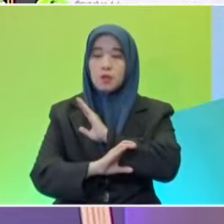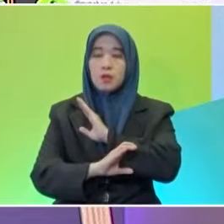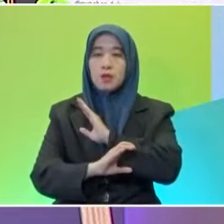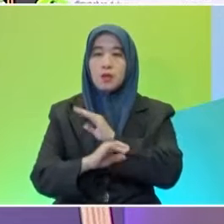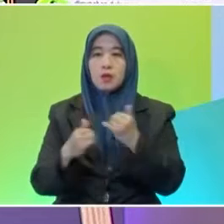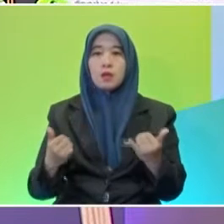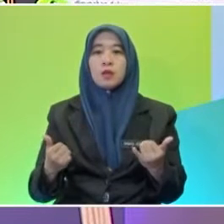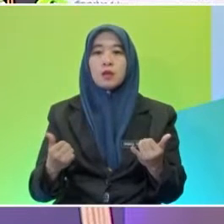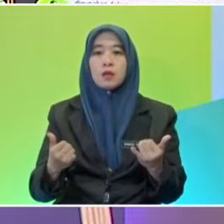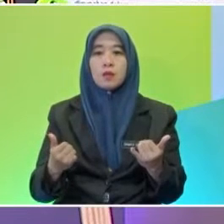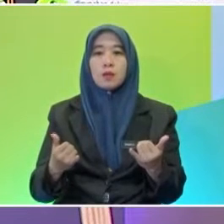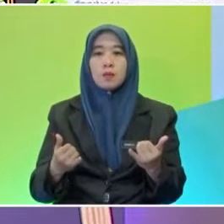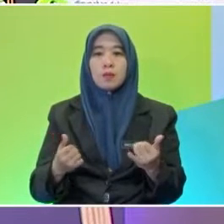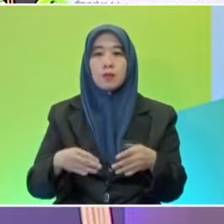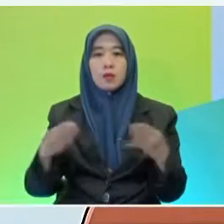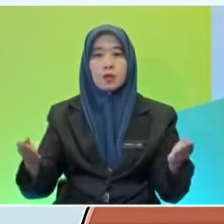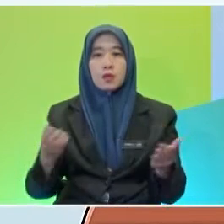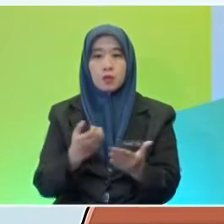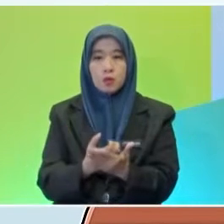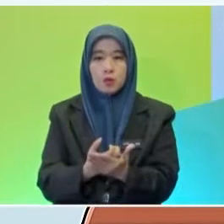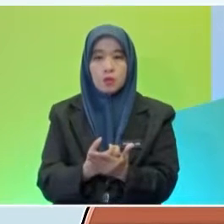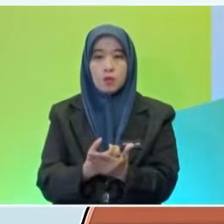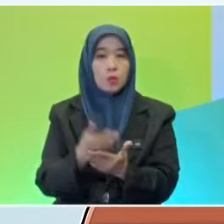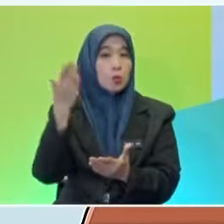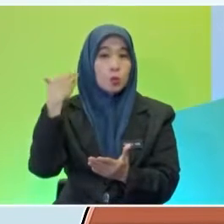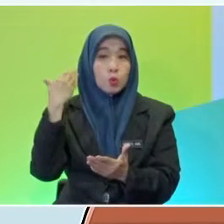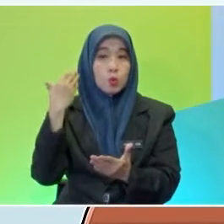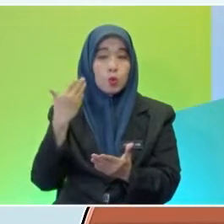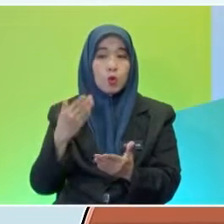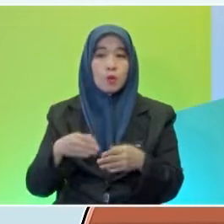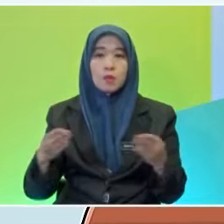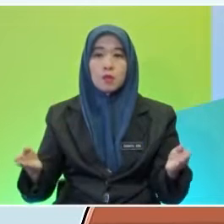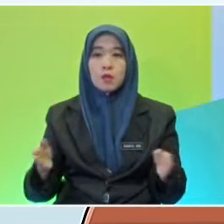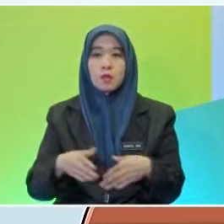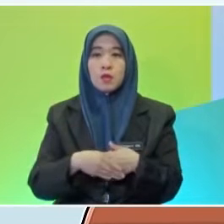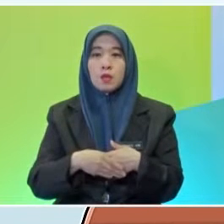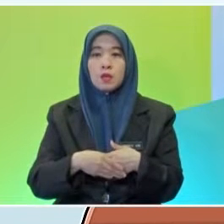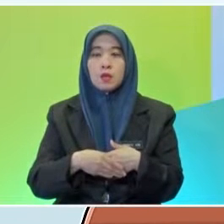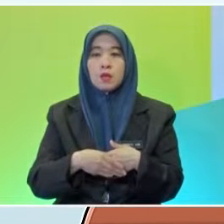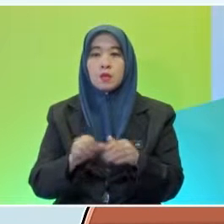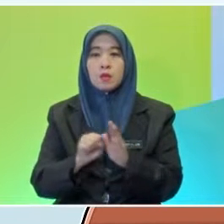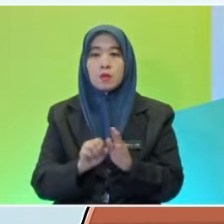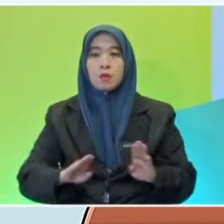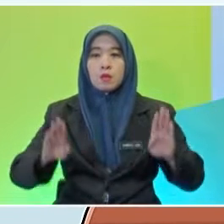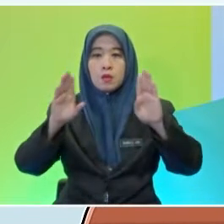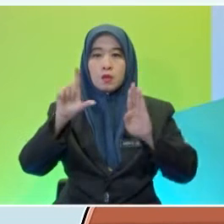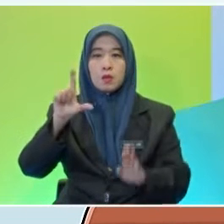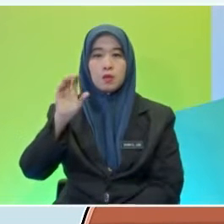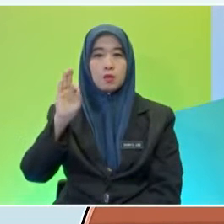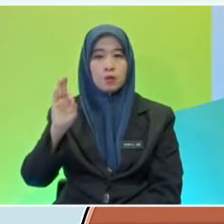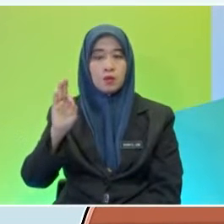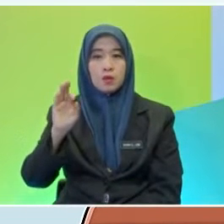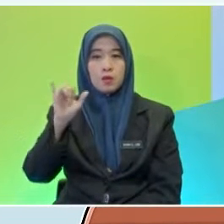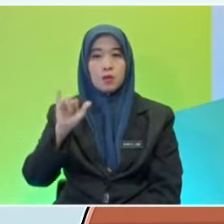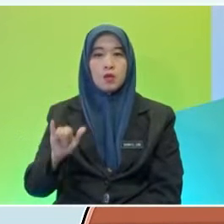sebagai bahasa ekonomi pada masa dahulu bahasa Melayu sebagai Linggo franka yang digunakan